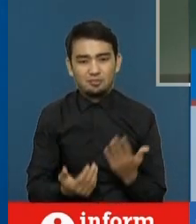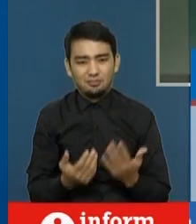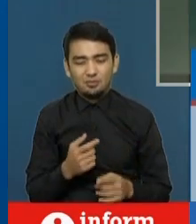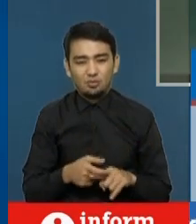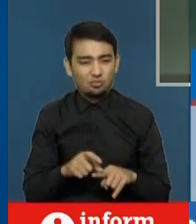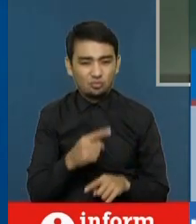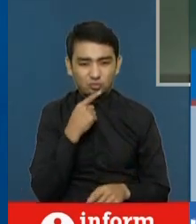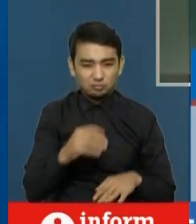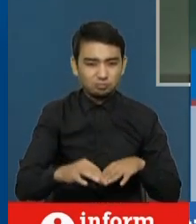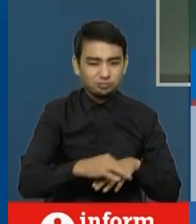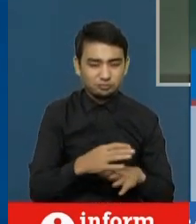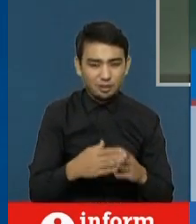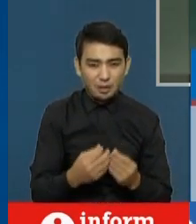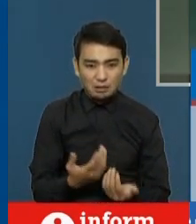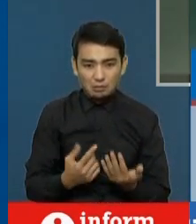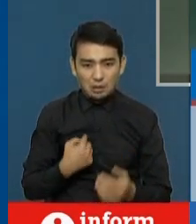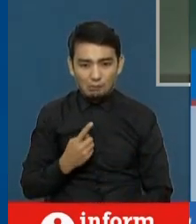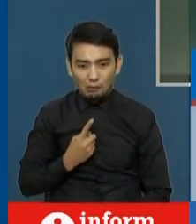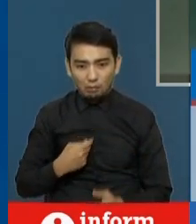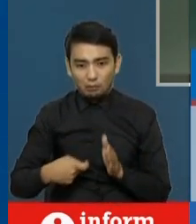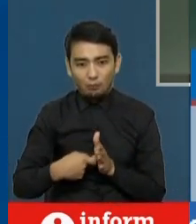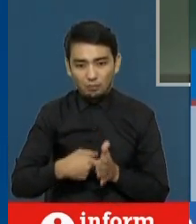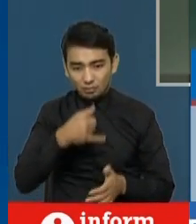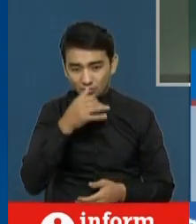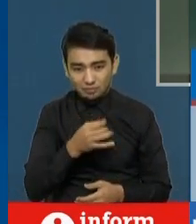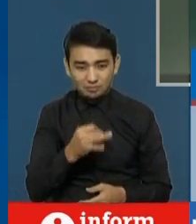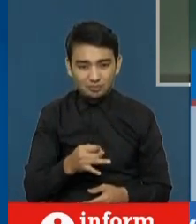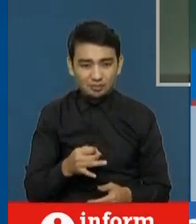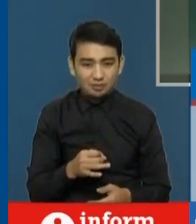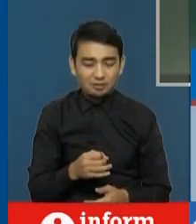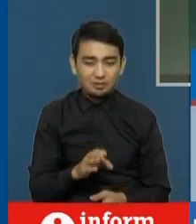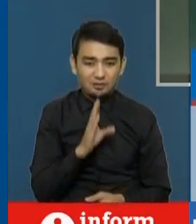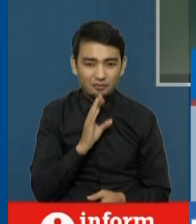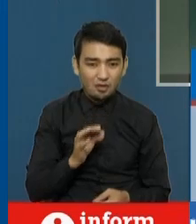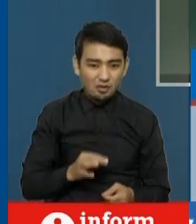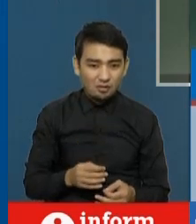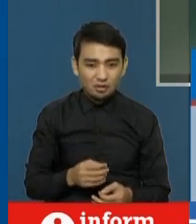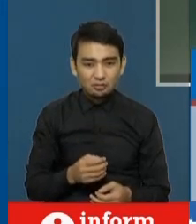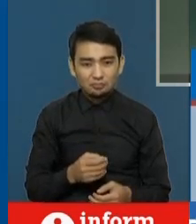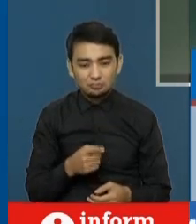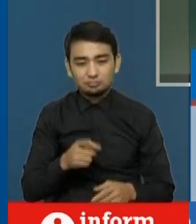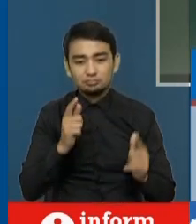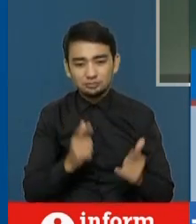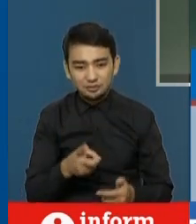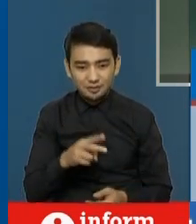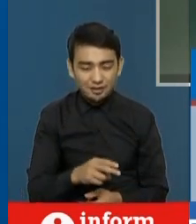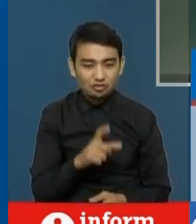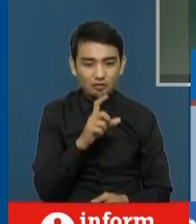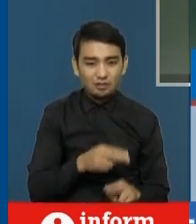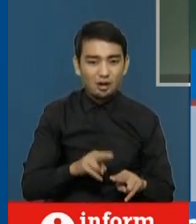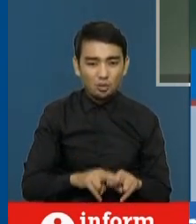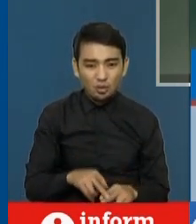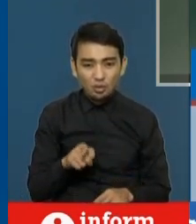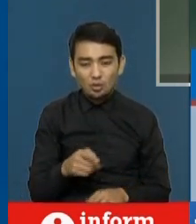очень трудно завести семью и, допустим, сделать предложение девушке, чтобы она согласилась выйти за человека, который